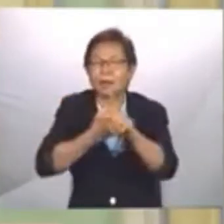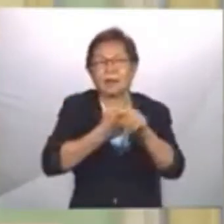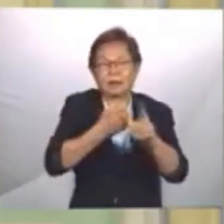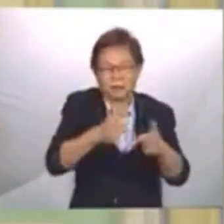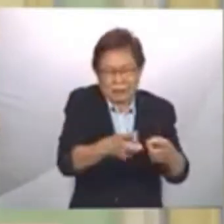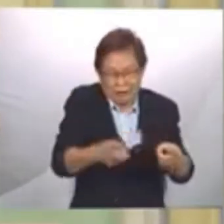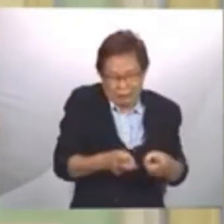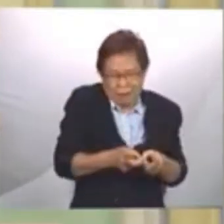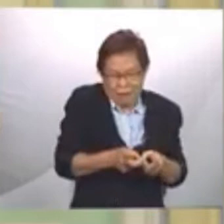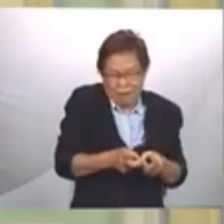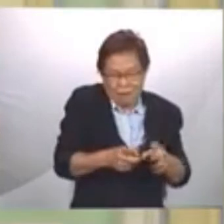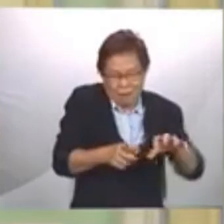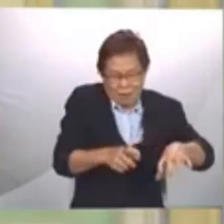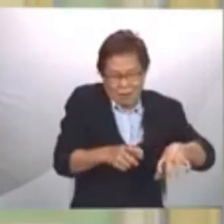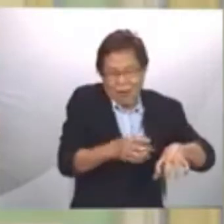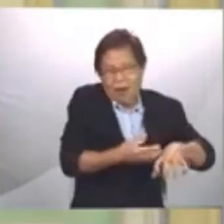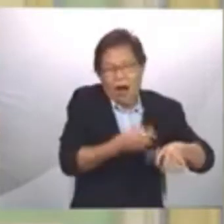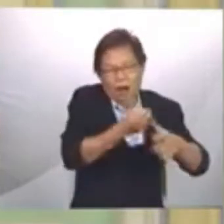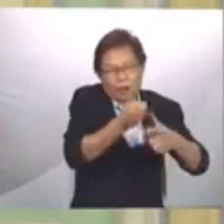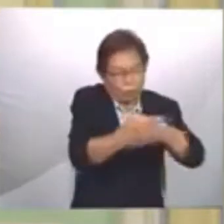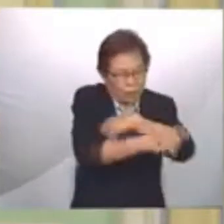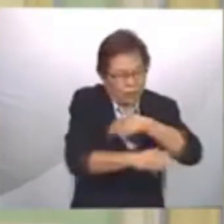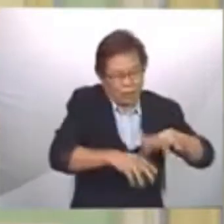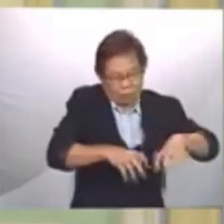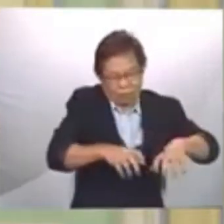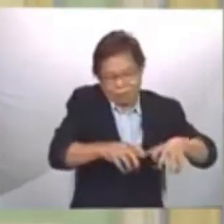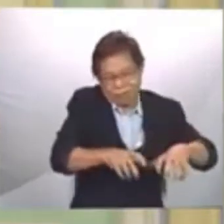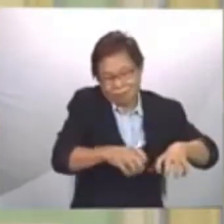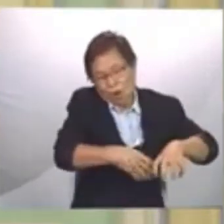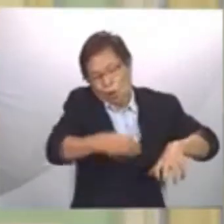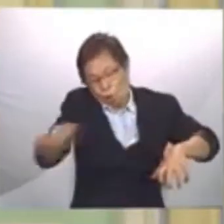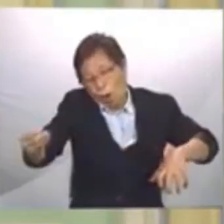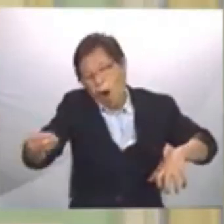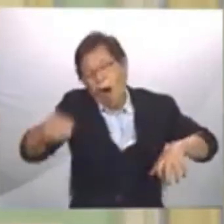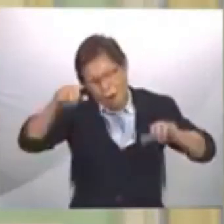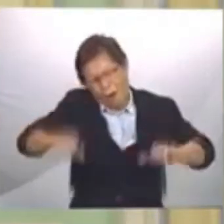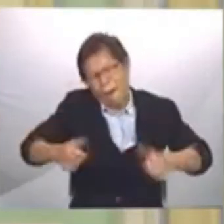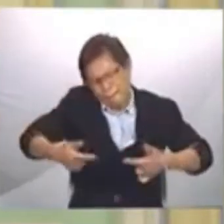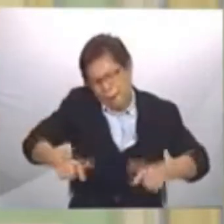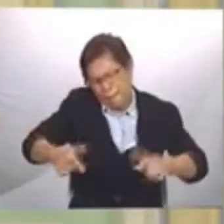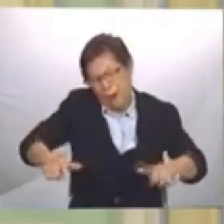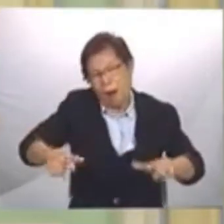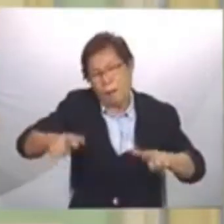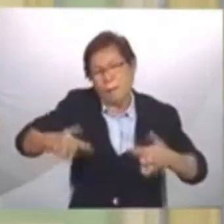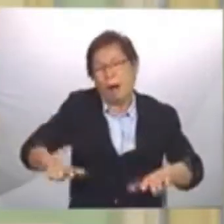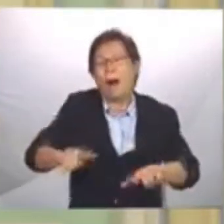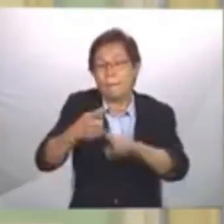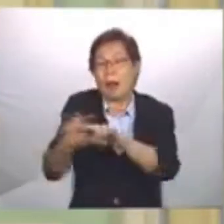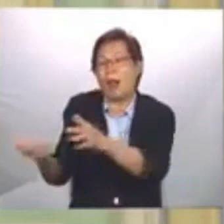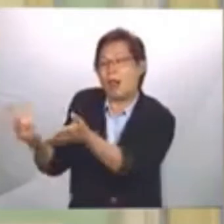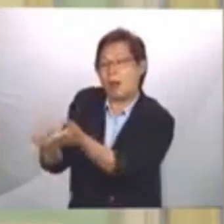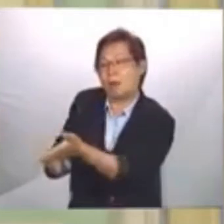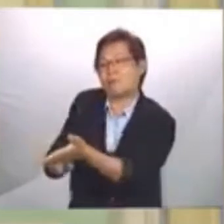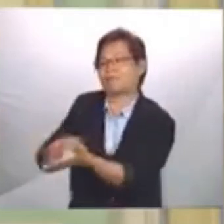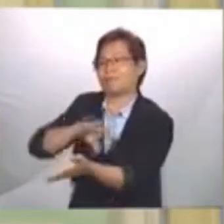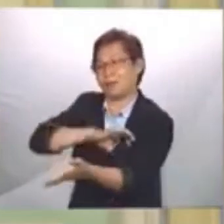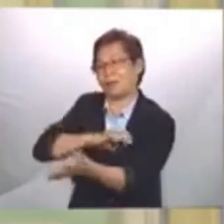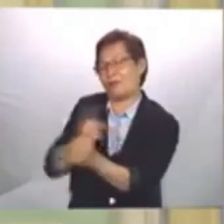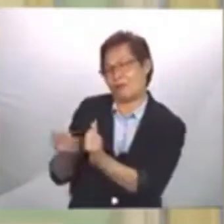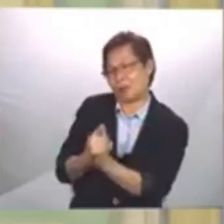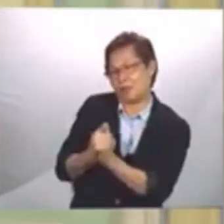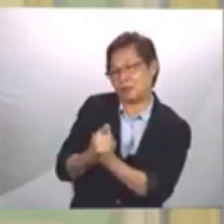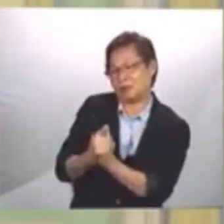daerah masing-masing ataupun negeri masing-masing, perkara ini boleh dibenarkan, tetapi mesti melapor kepada pihak polis dan